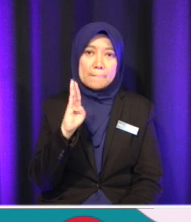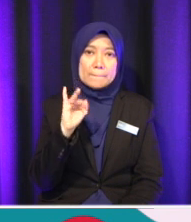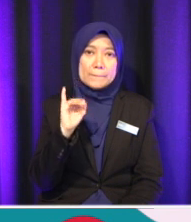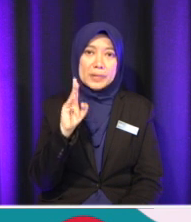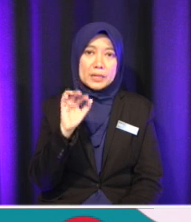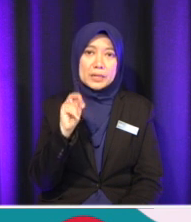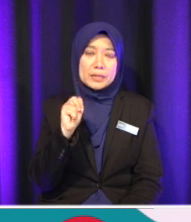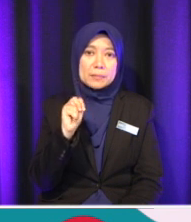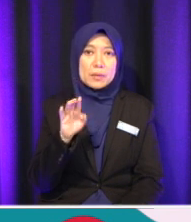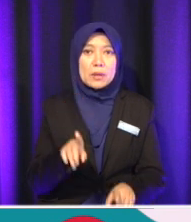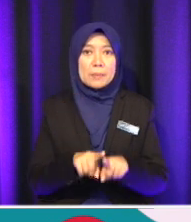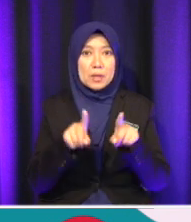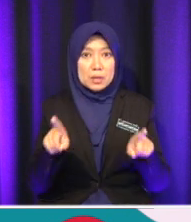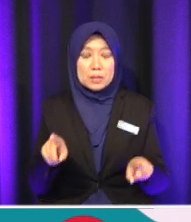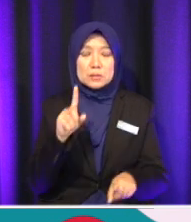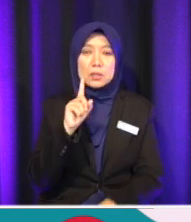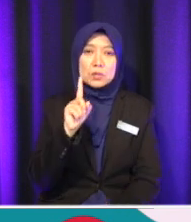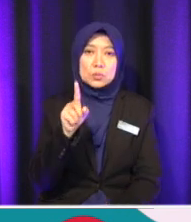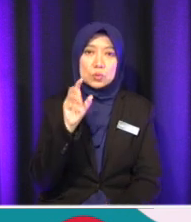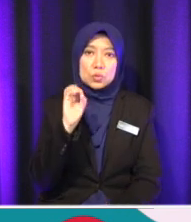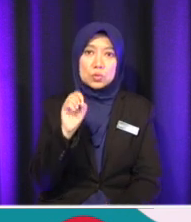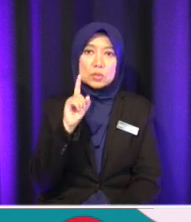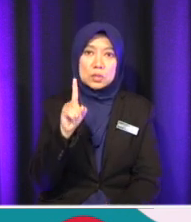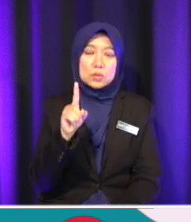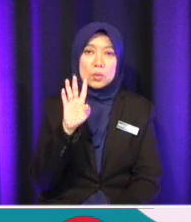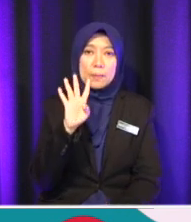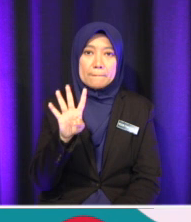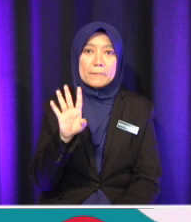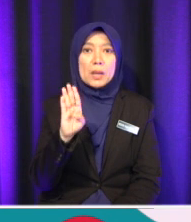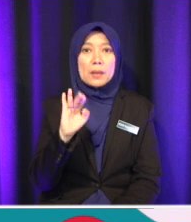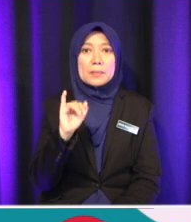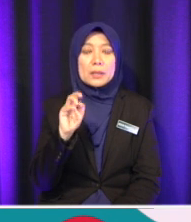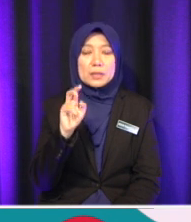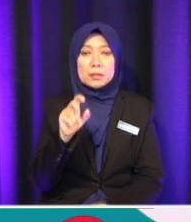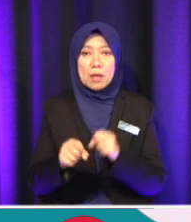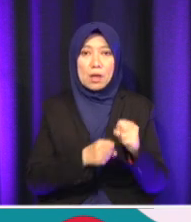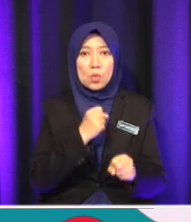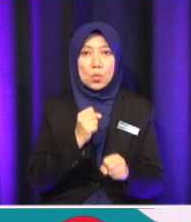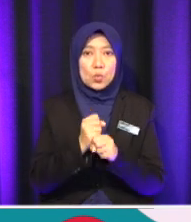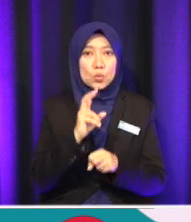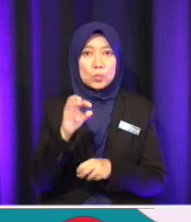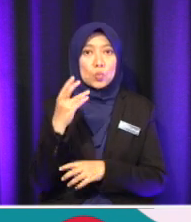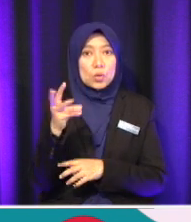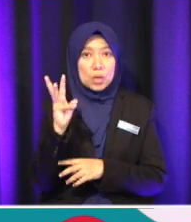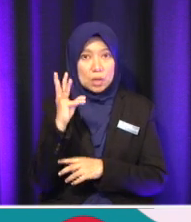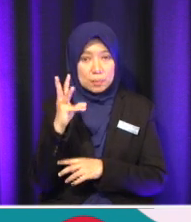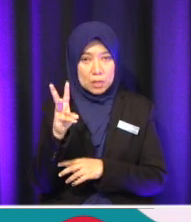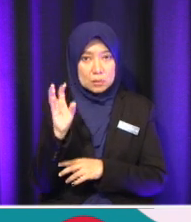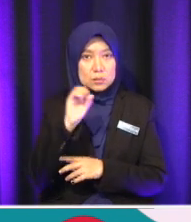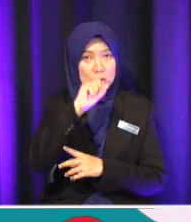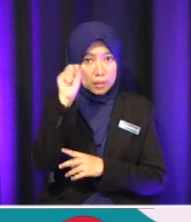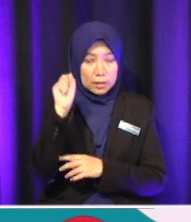berbanding RM 101 puluhan 4 billion tahun 2016 soalnya